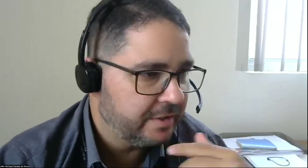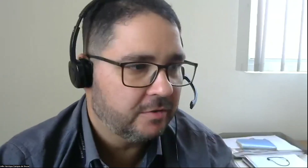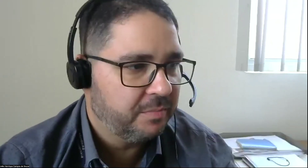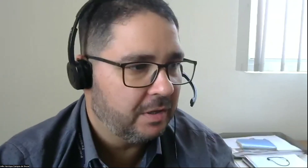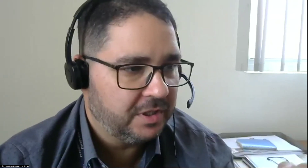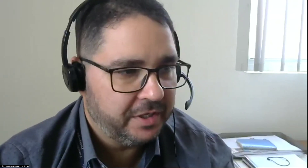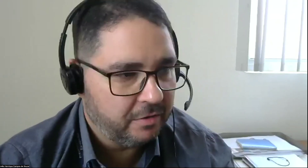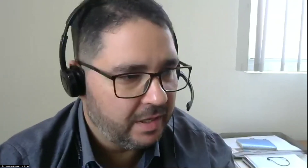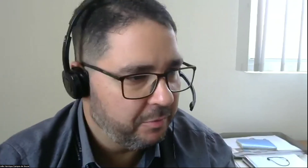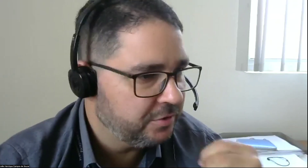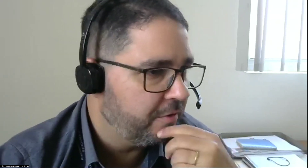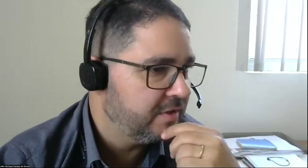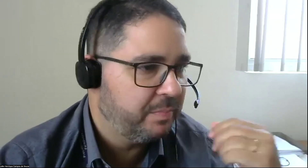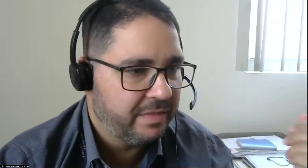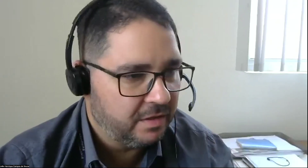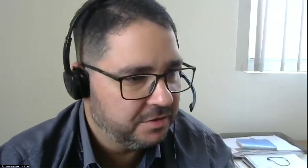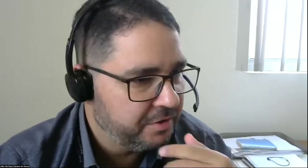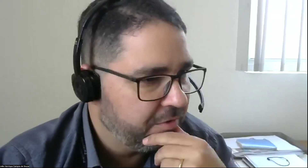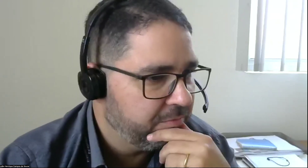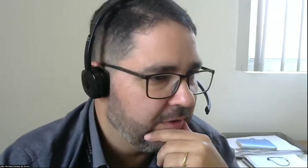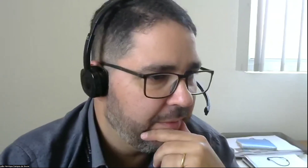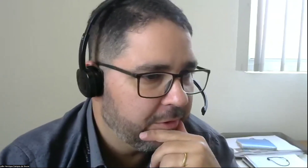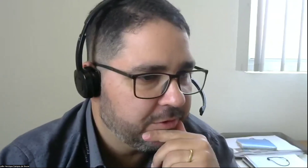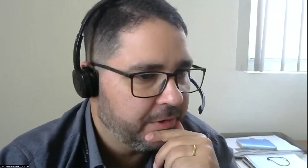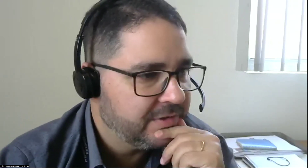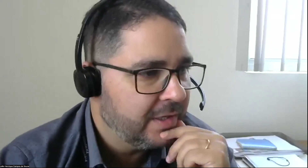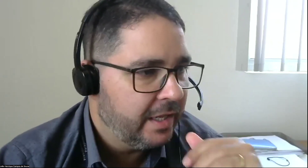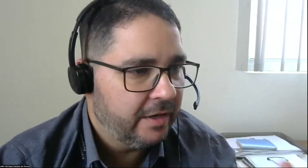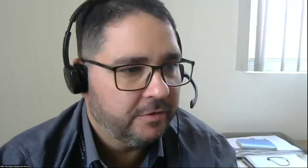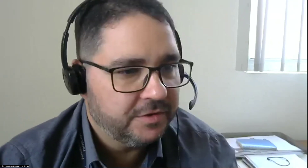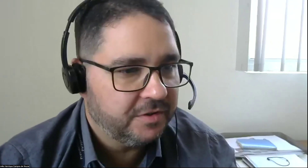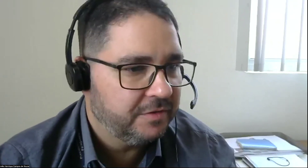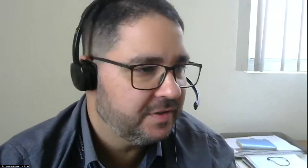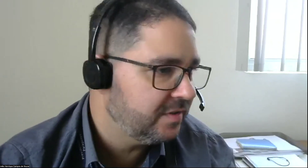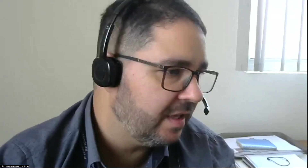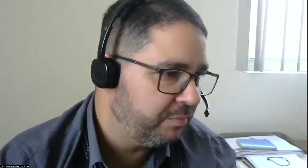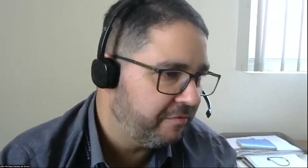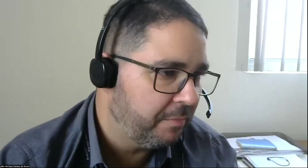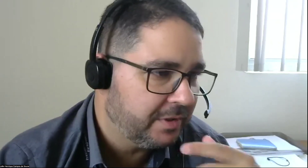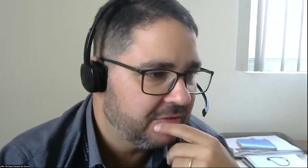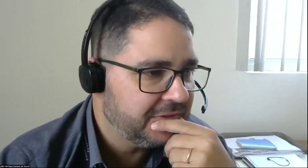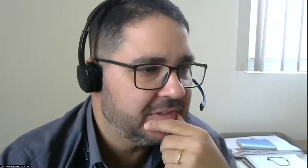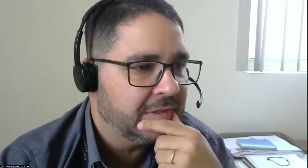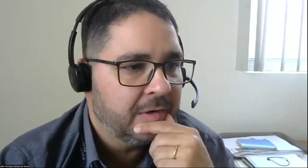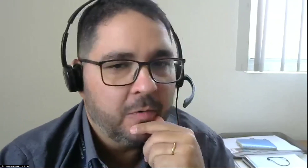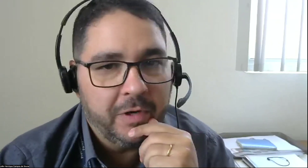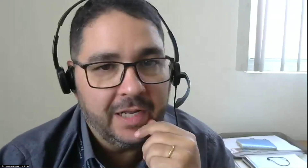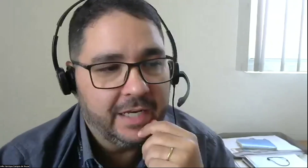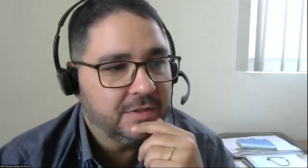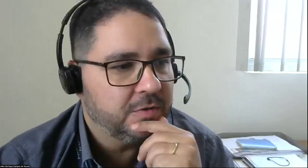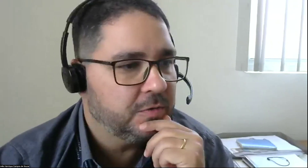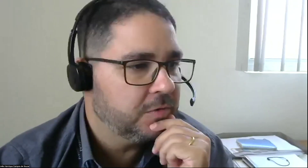les laboratoires cliniques. L'année passée, nous avons publié une résolution qui a trait avec les laboratoires cliniques,